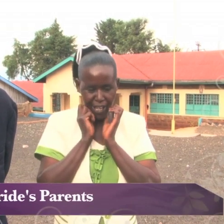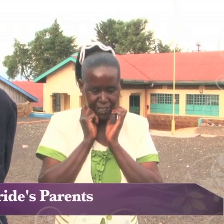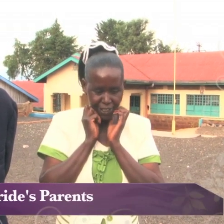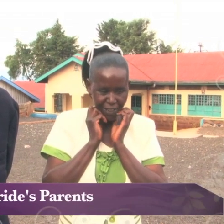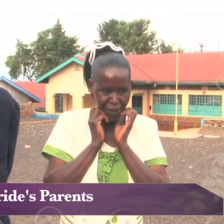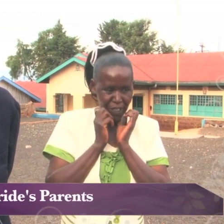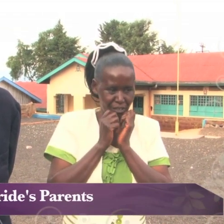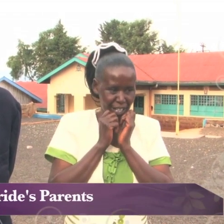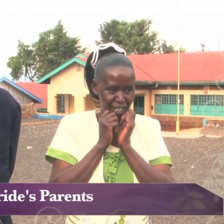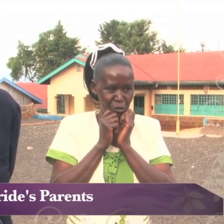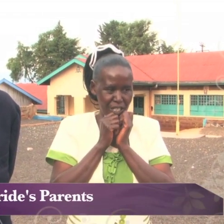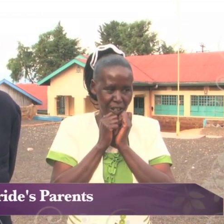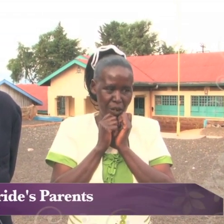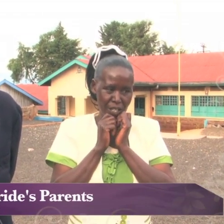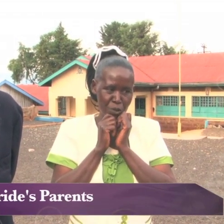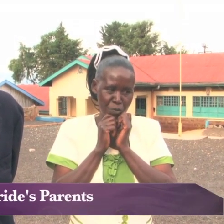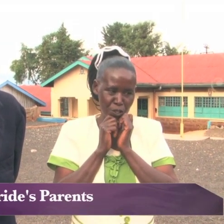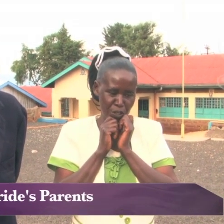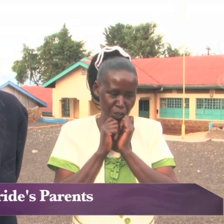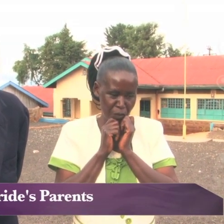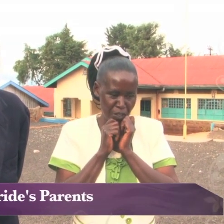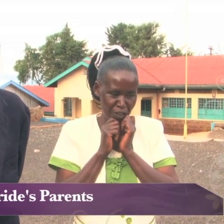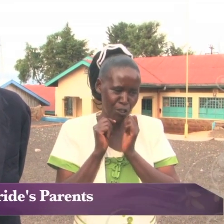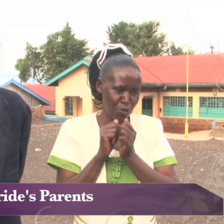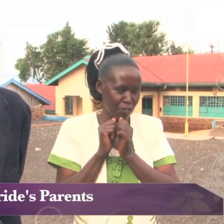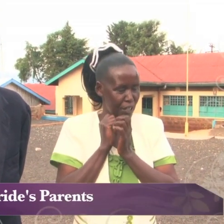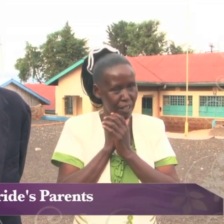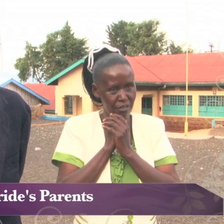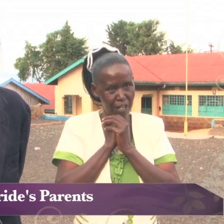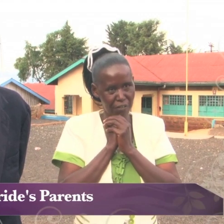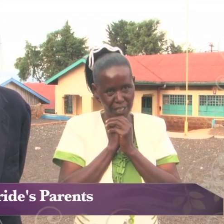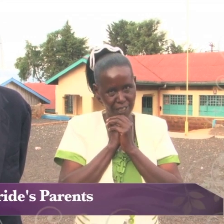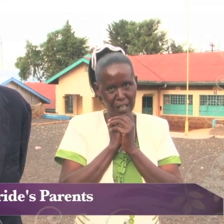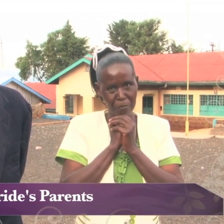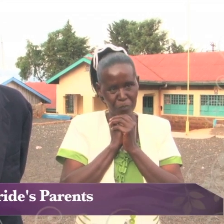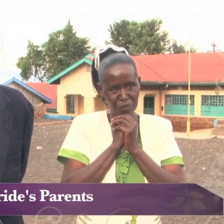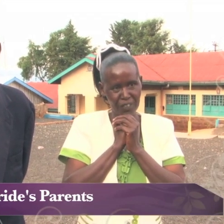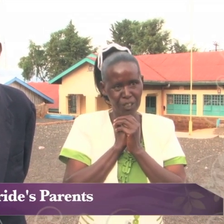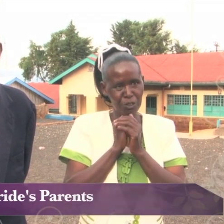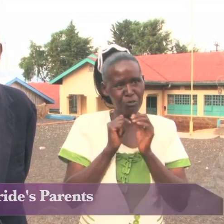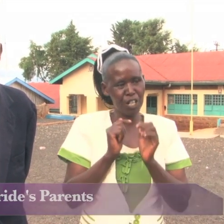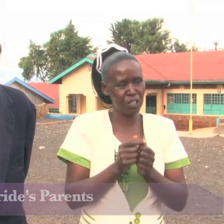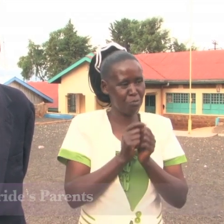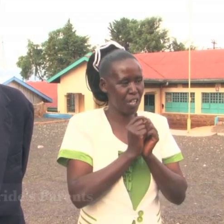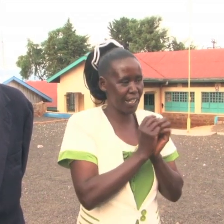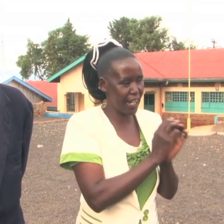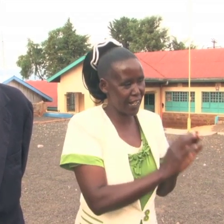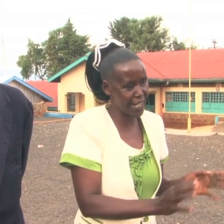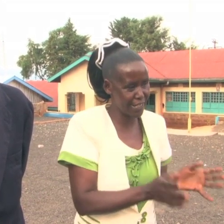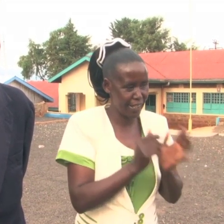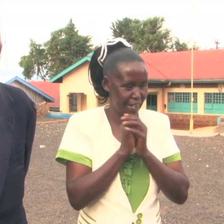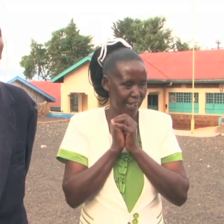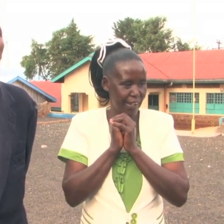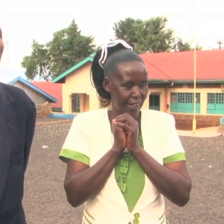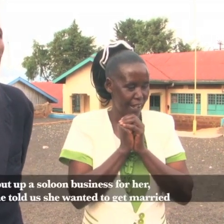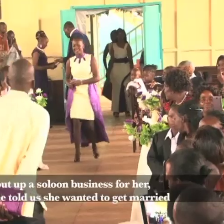baba yake tukajiuliza kwani huyu mtoto hivyo tu ndivyo alikuwa anafikiria na tulikuwa tunamwekea